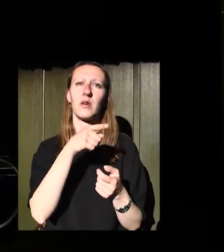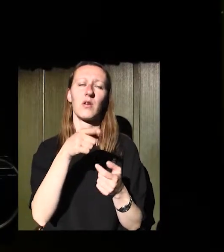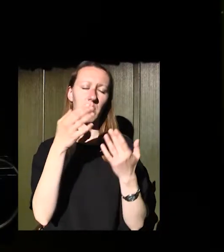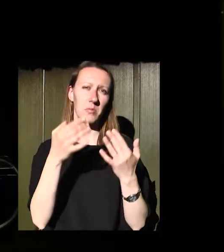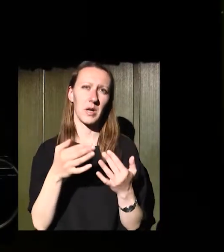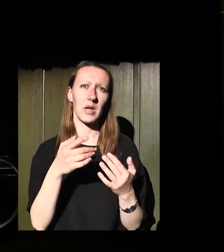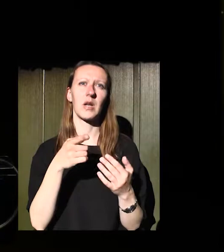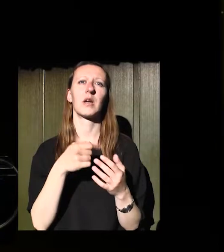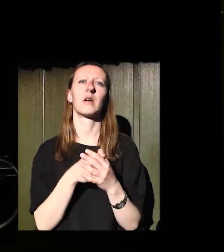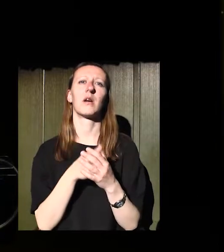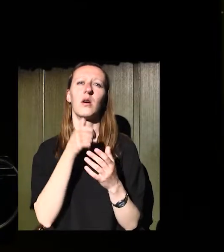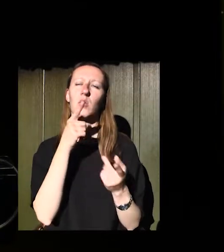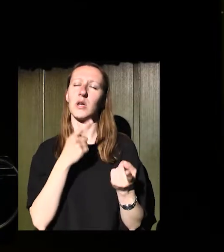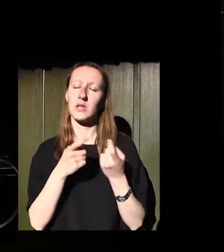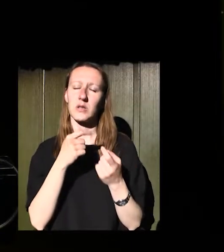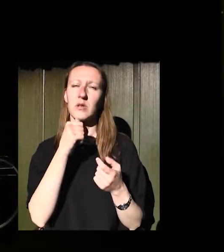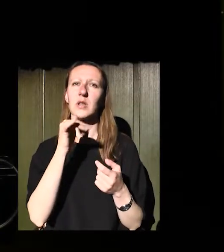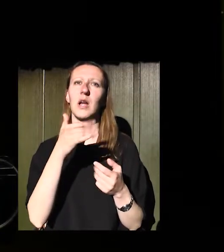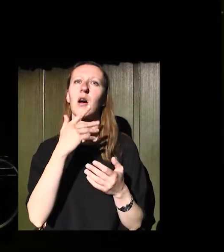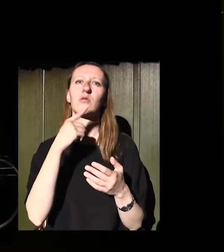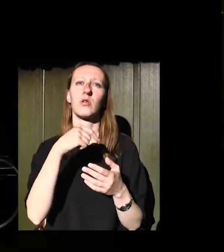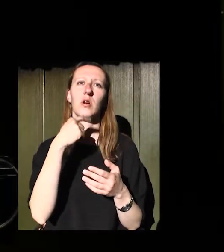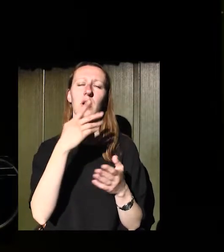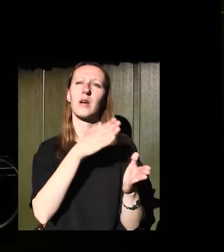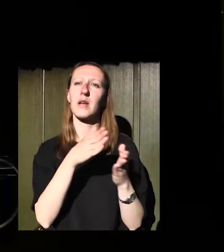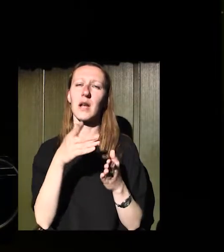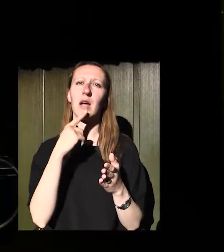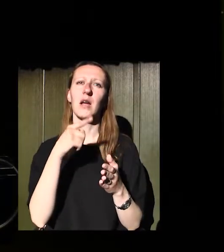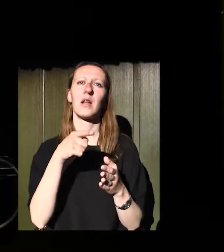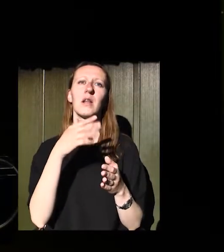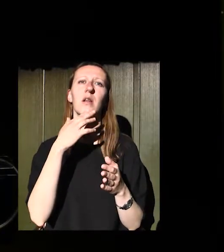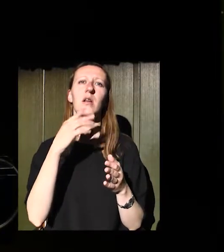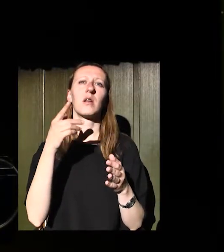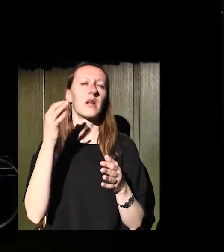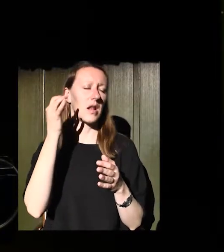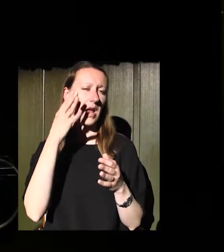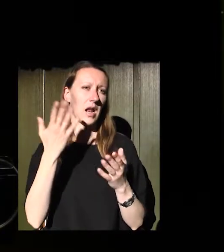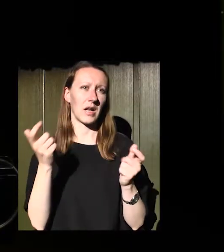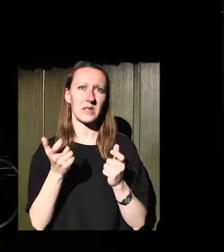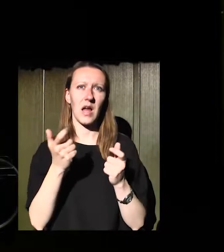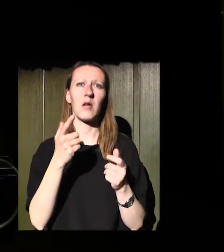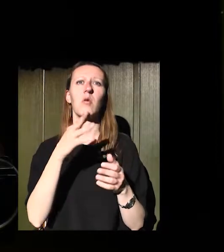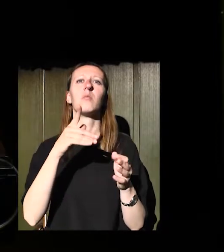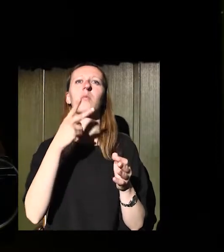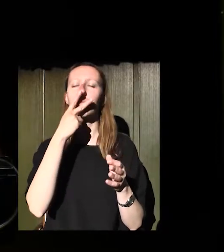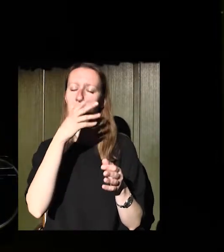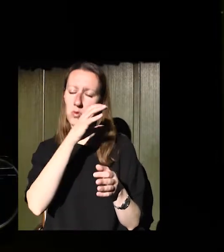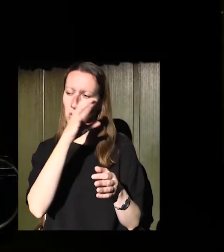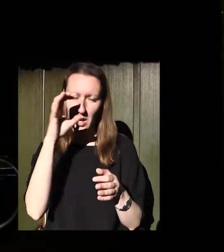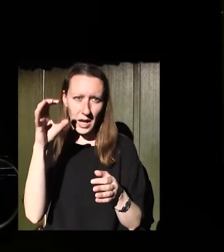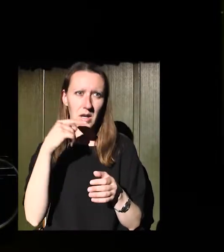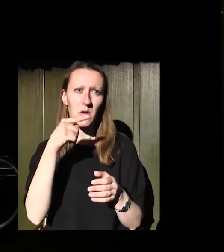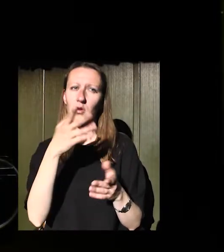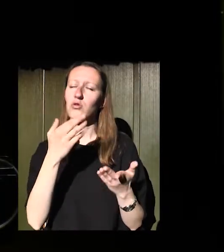in occasioni, in sfide, i da, kao što je red nei giorni di festa, nastojimo